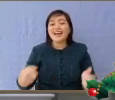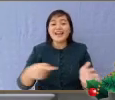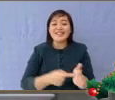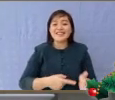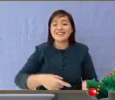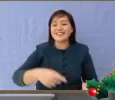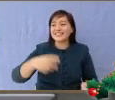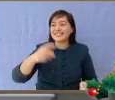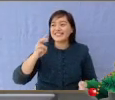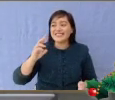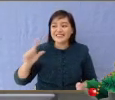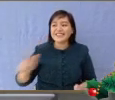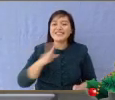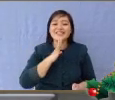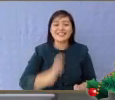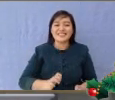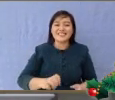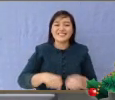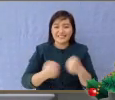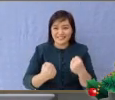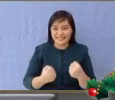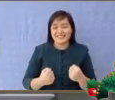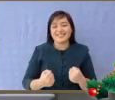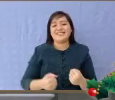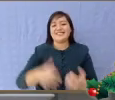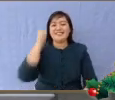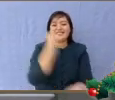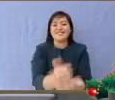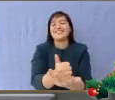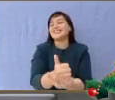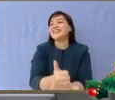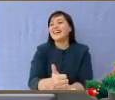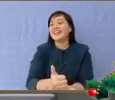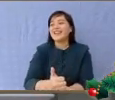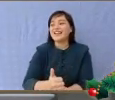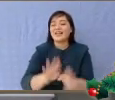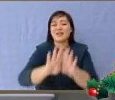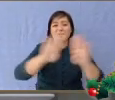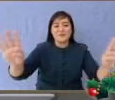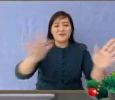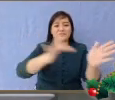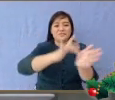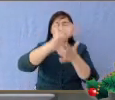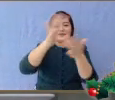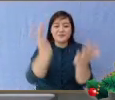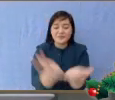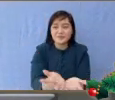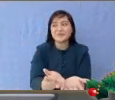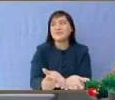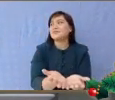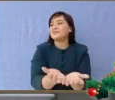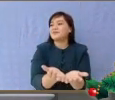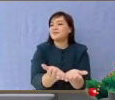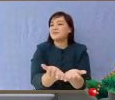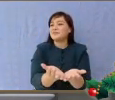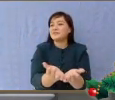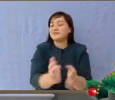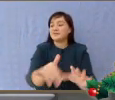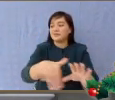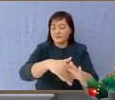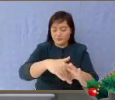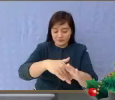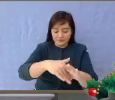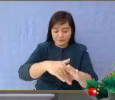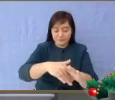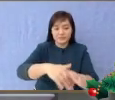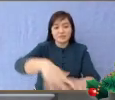makinig po tayo para meron po tayong matutunan. Amen! Open your Bible please in one of the most familiar passages in the Bible